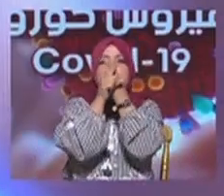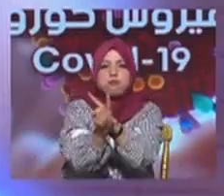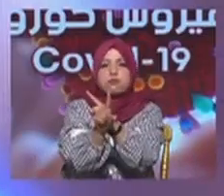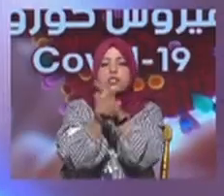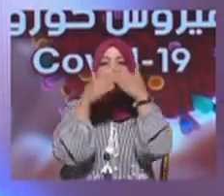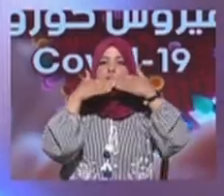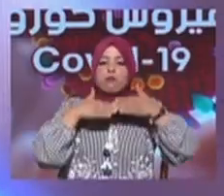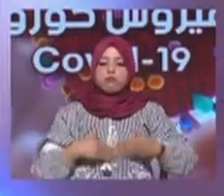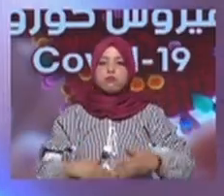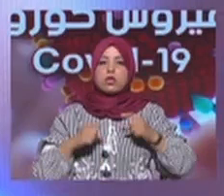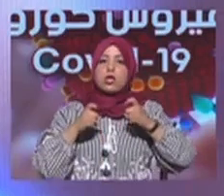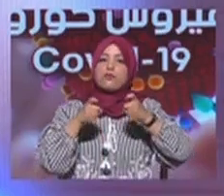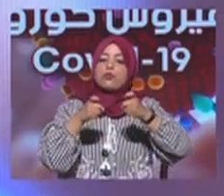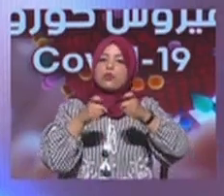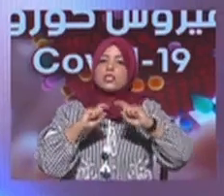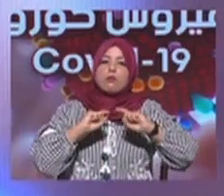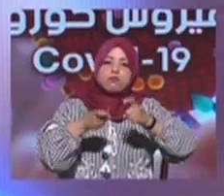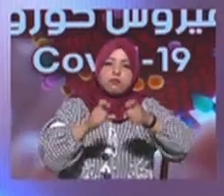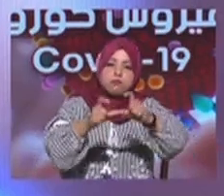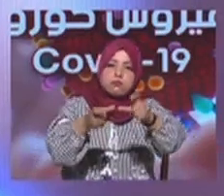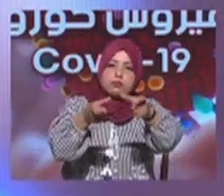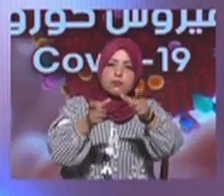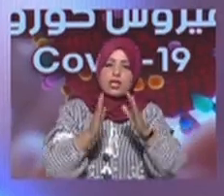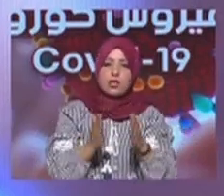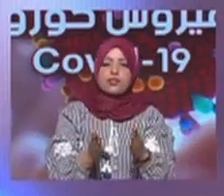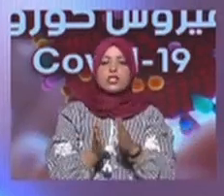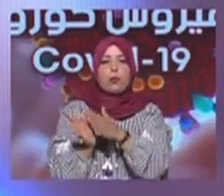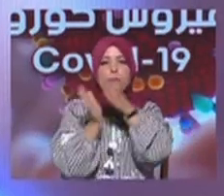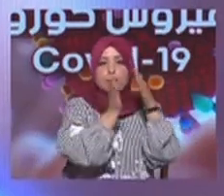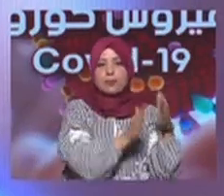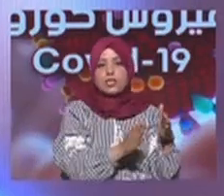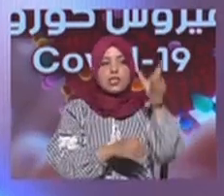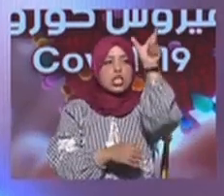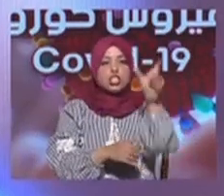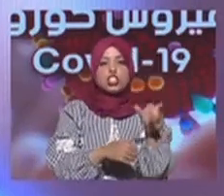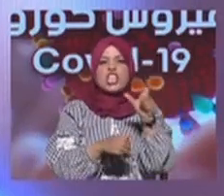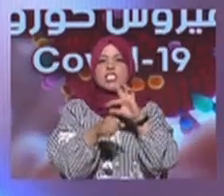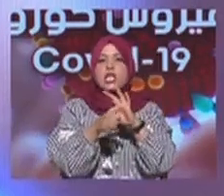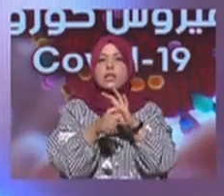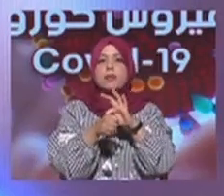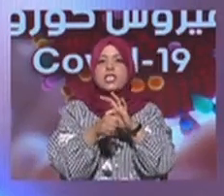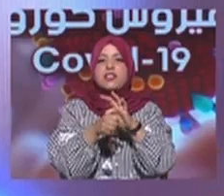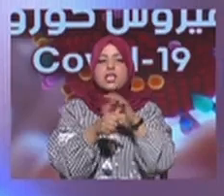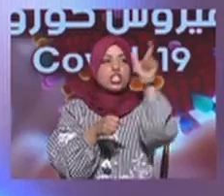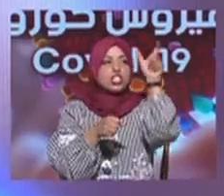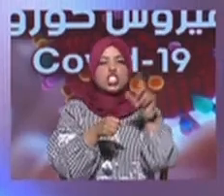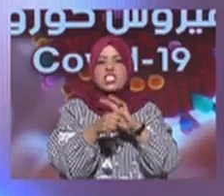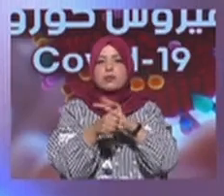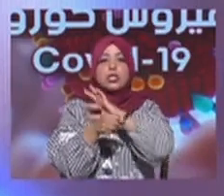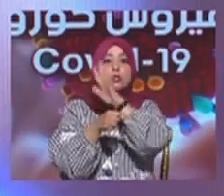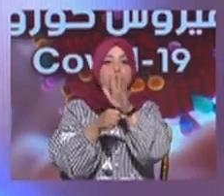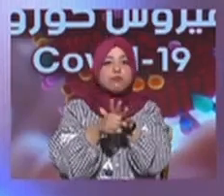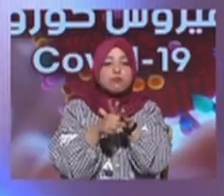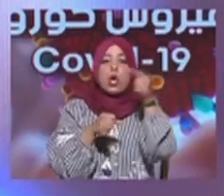لقيتو الانتيجين خاطر سبيسيفيك باش نقول اي راهو هالمريض هذا حامل للفيروس. إيه؟ اما النيجاتيف الكل مش